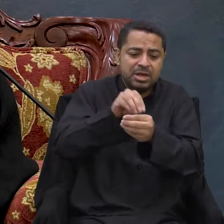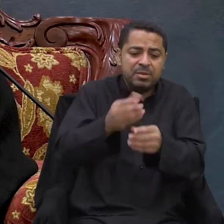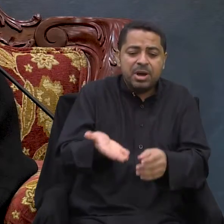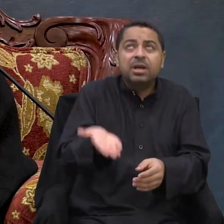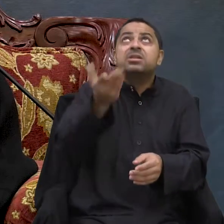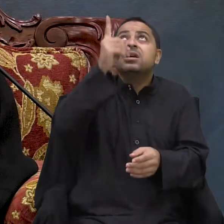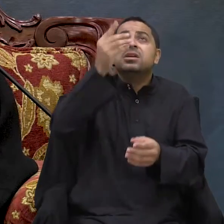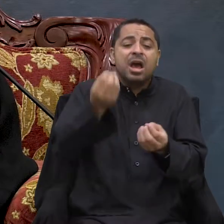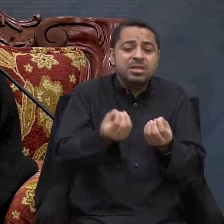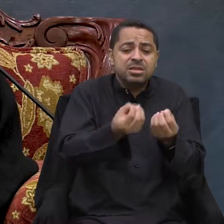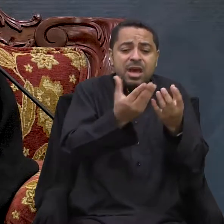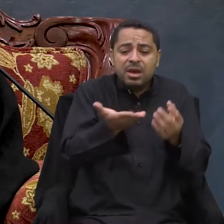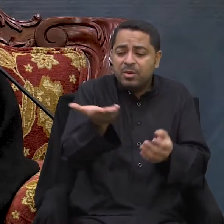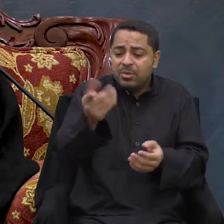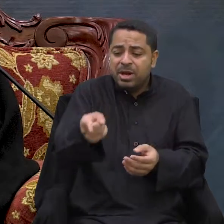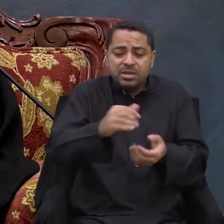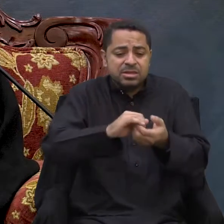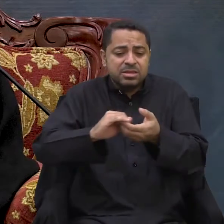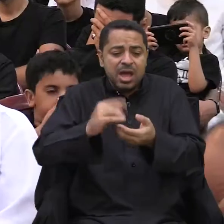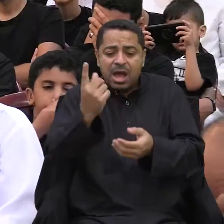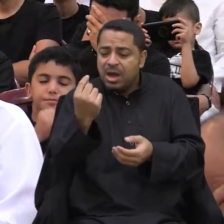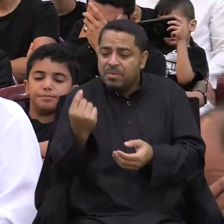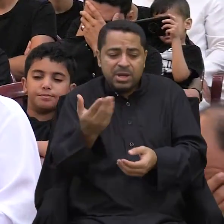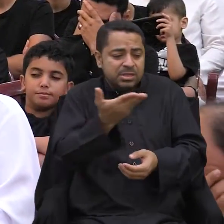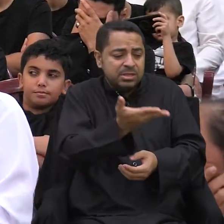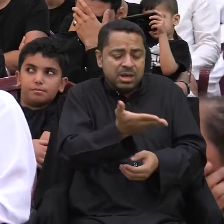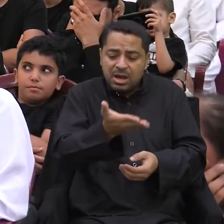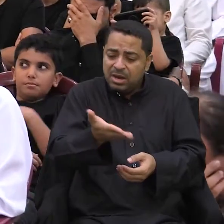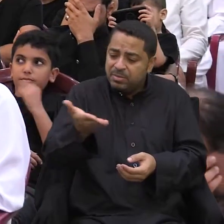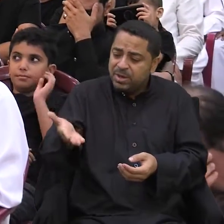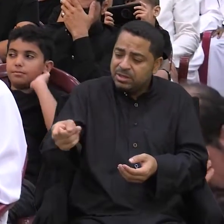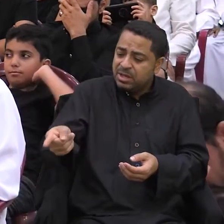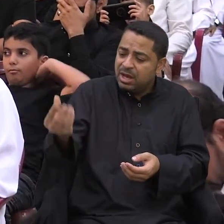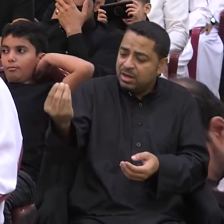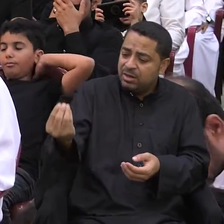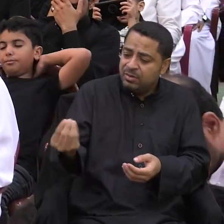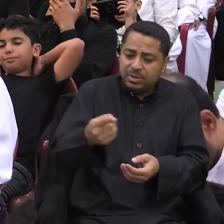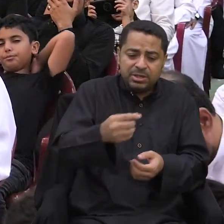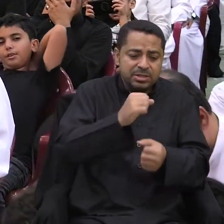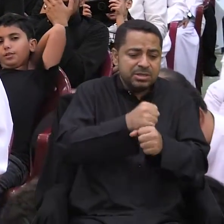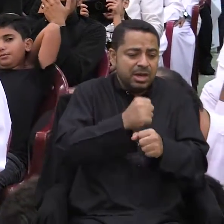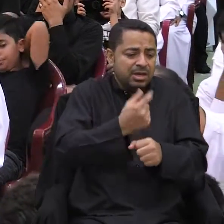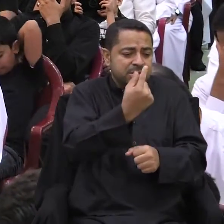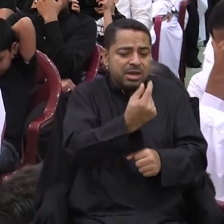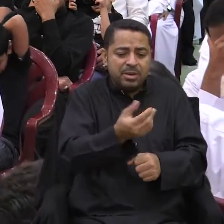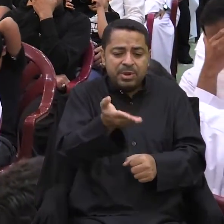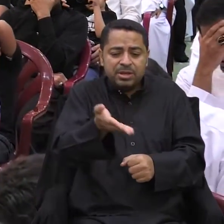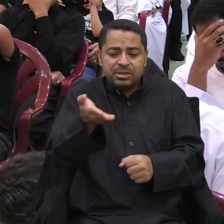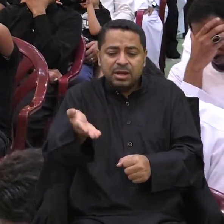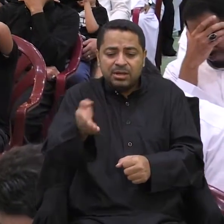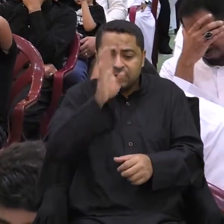بهم من الثناء الجميل والكلام الحسن صلوات الله